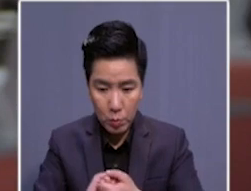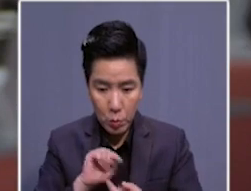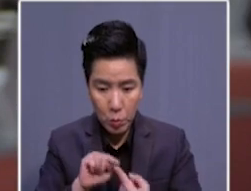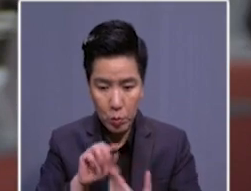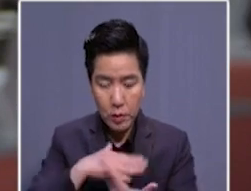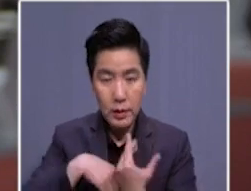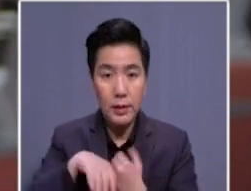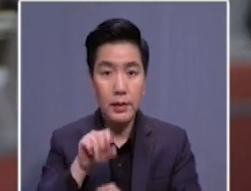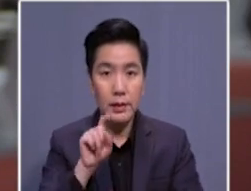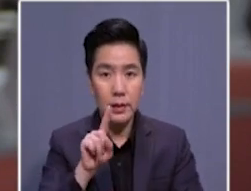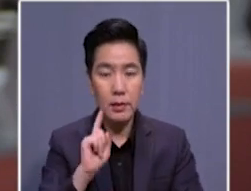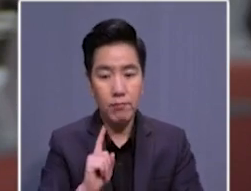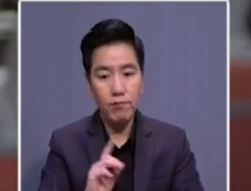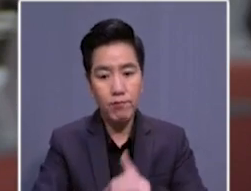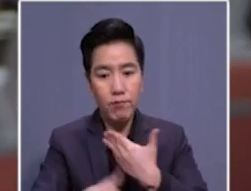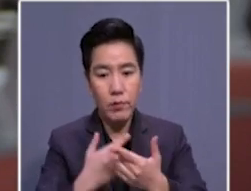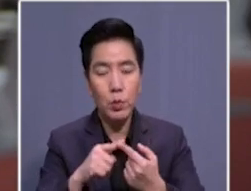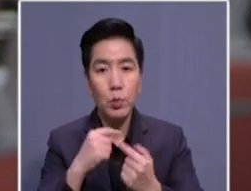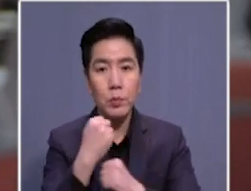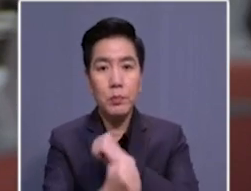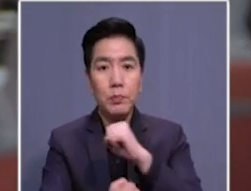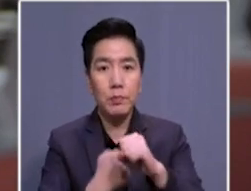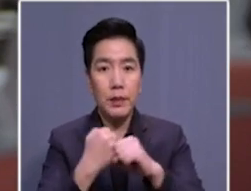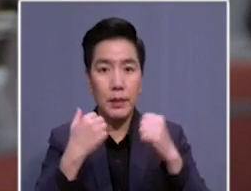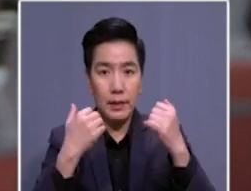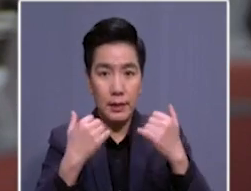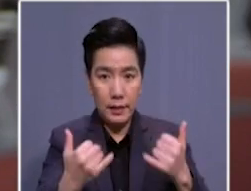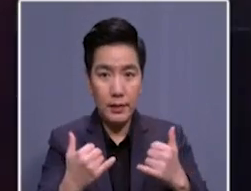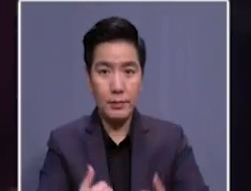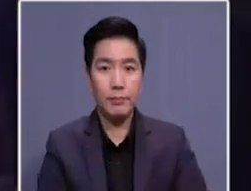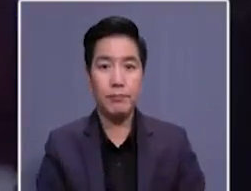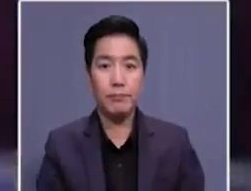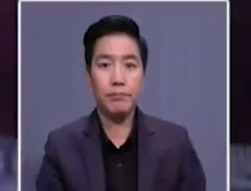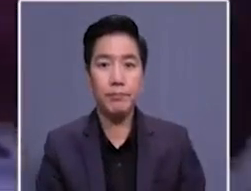างด้านเศรษฐกิจนะคะก็จะต้องเกิดขึ้นภายในปีนี้ค่ะ